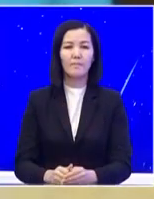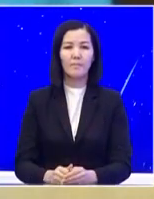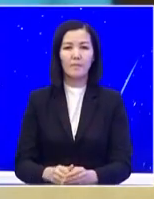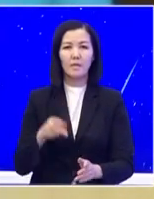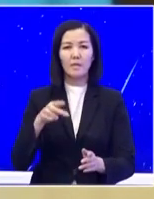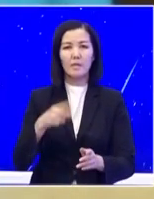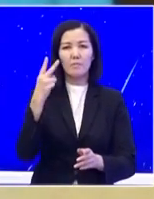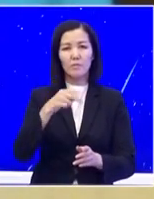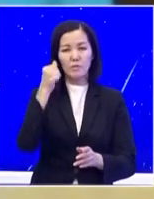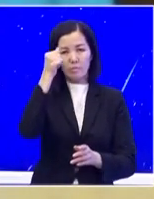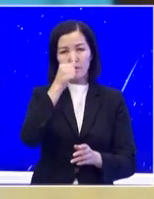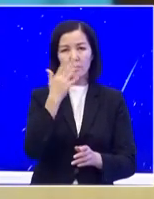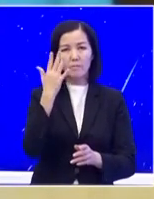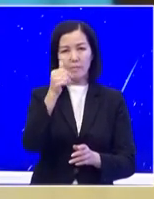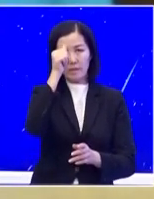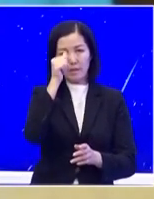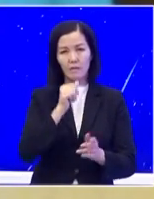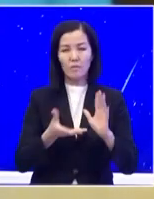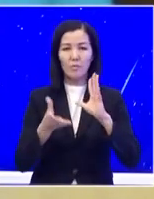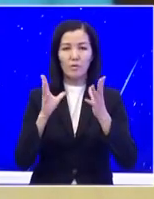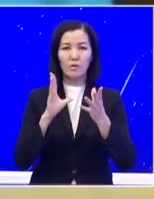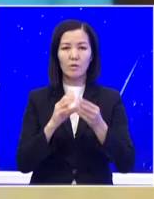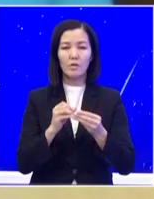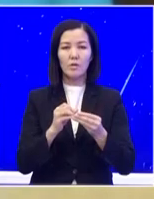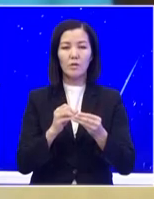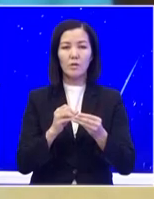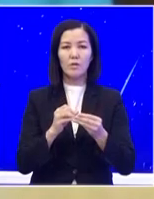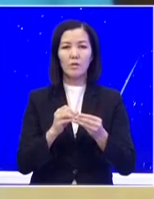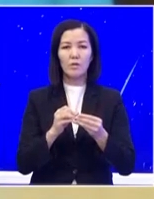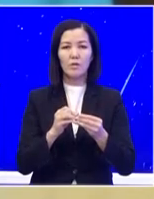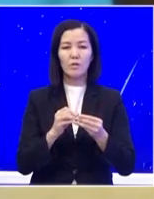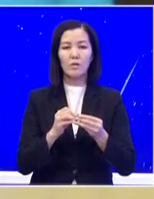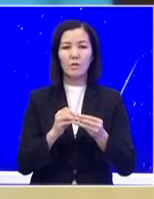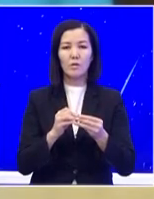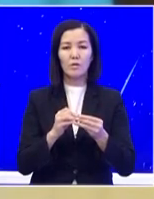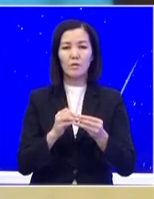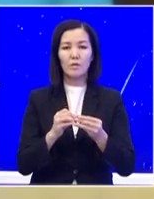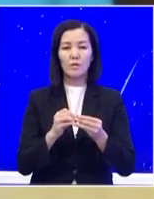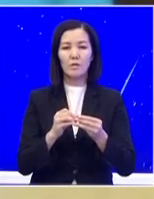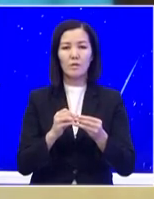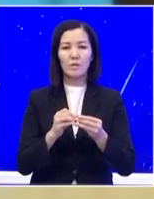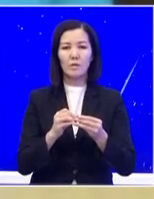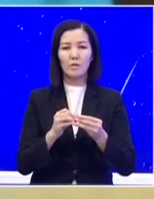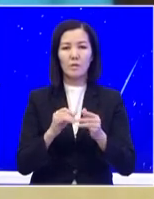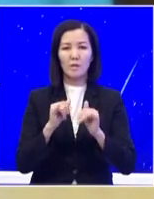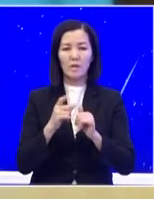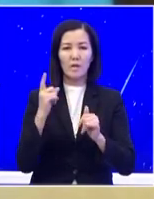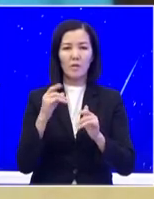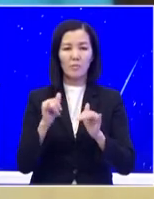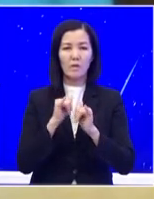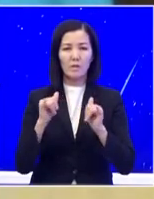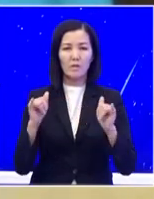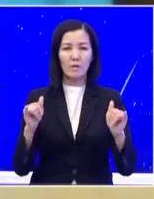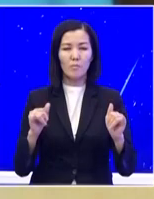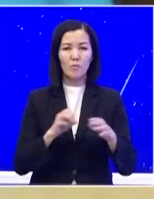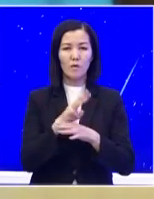2020 жылдың 5 айының қорытындысы бойынша 4 өңірде негізгі көрсеткіштер бойынша әлеуметтік экономикалық дамудың озық қарқынын